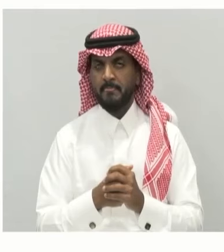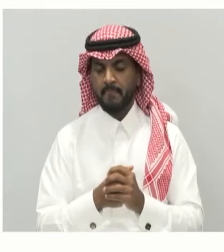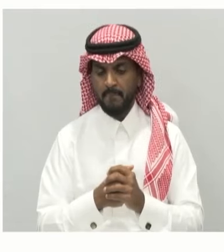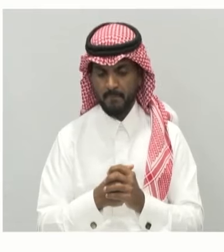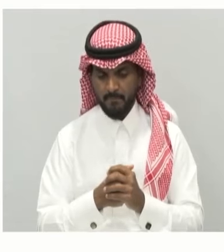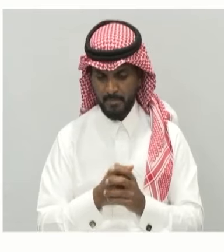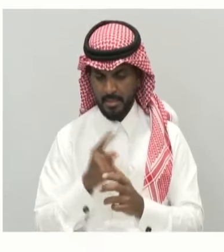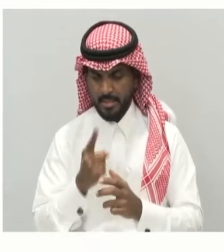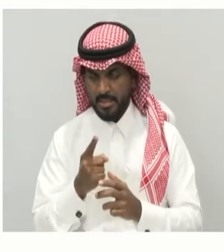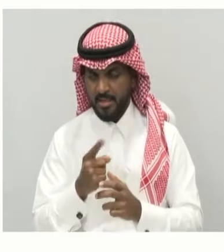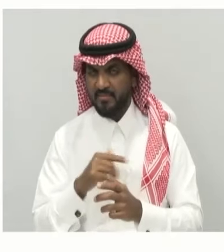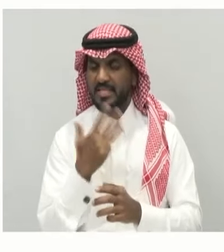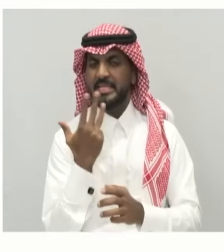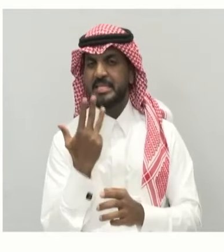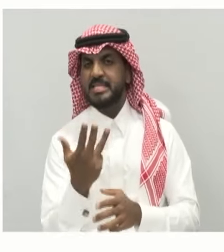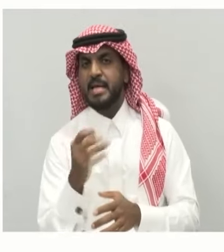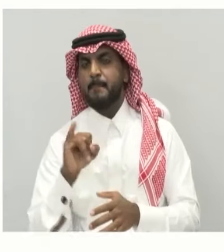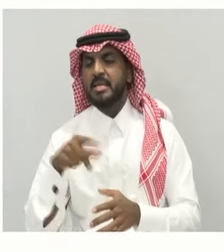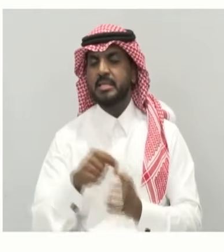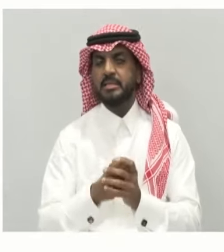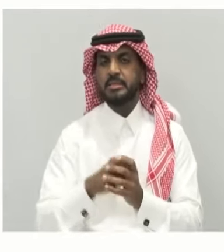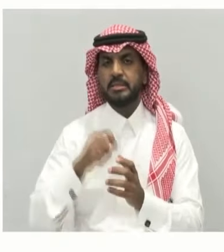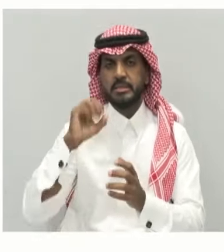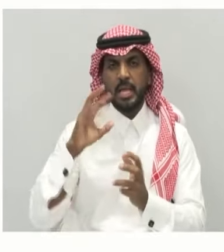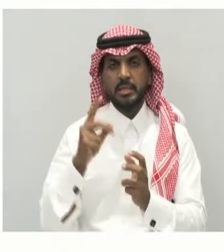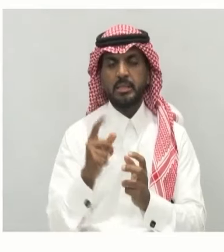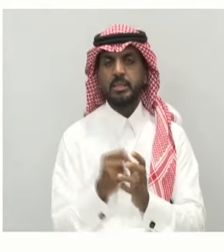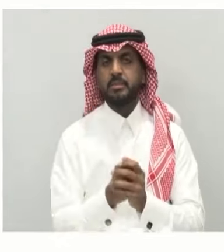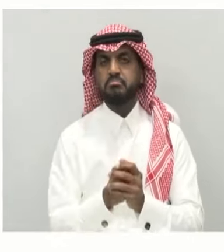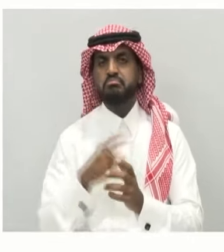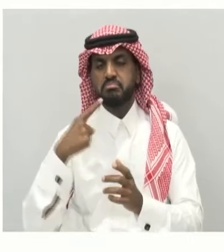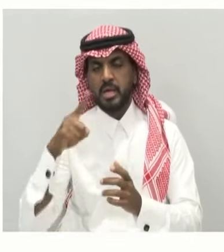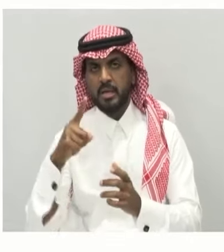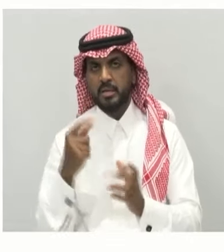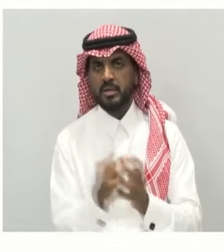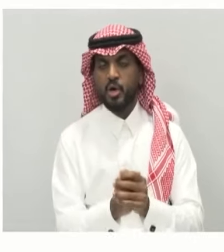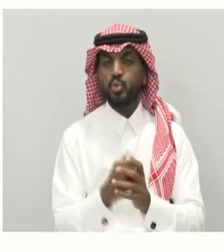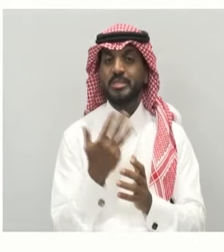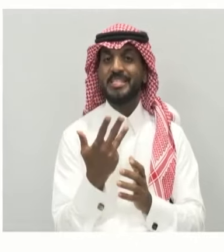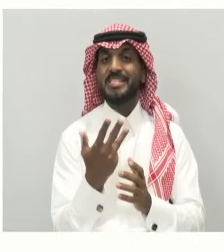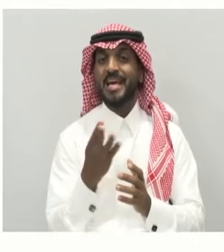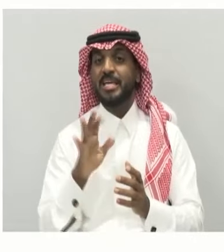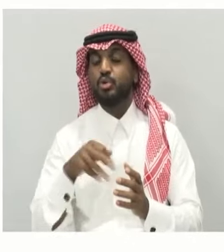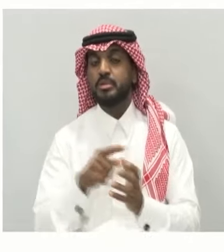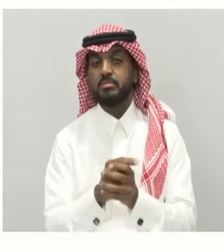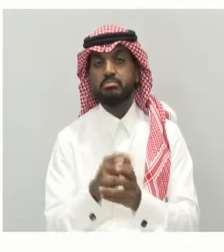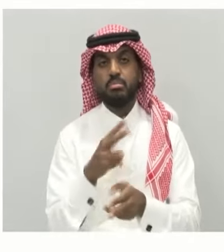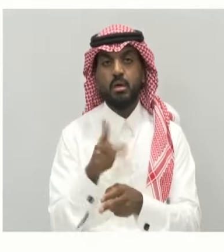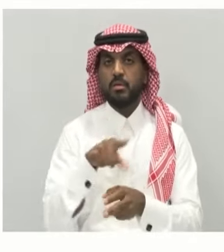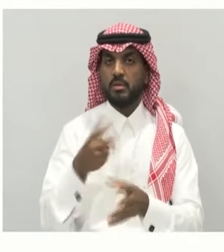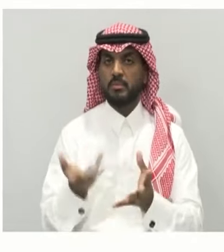لذا فان 9 متر تقديرا معقول بينما 9 كيل متر تقدير غير